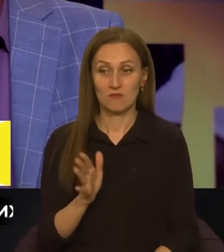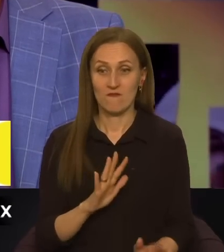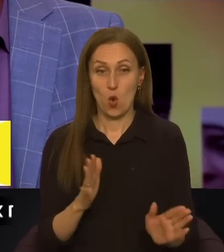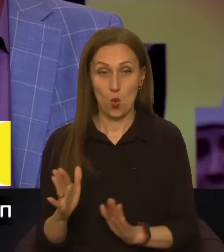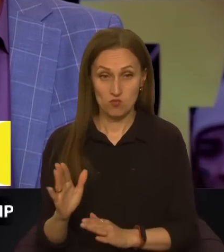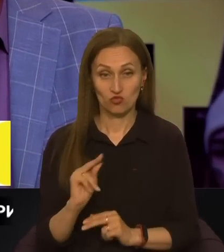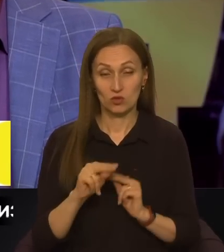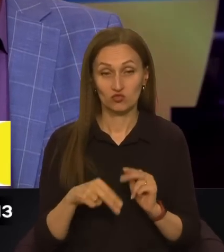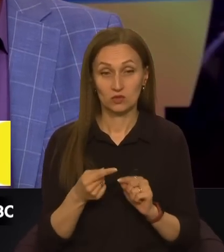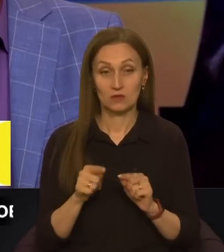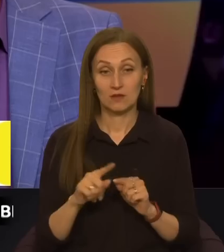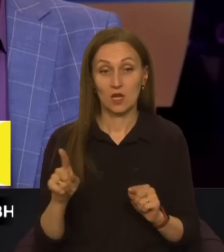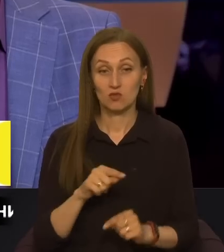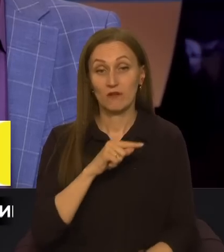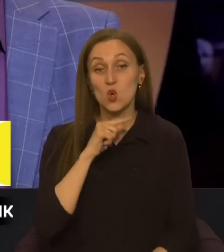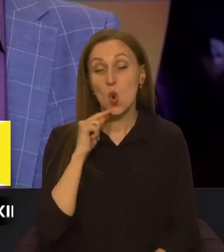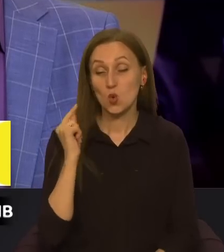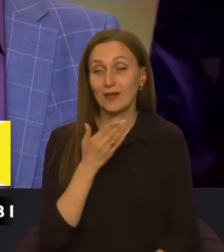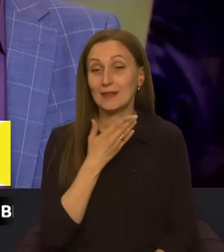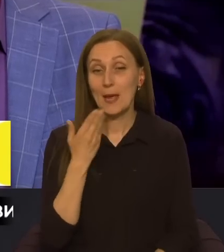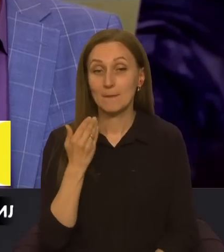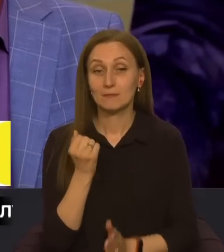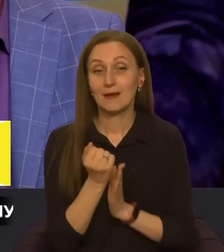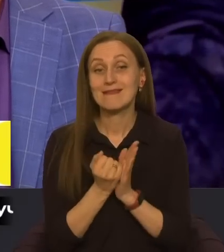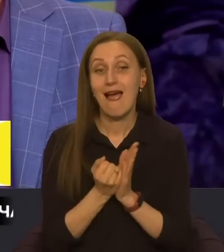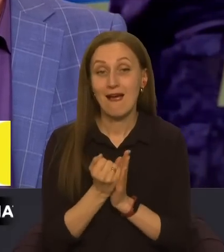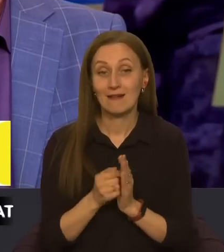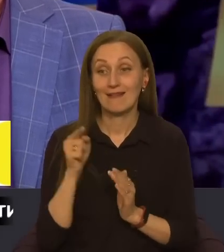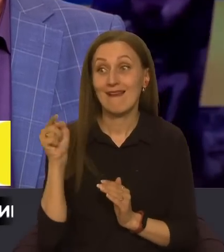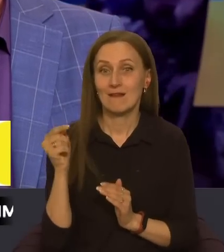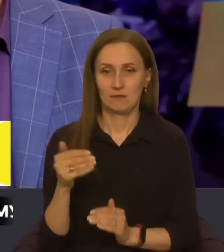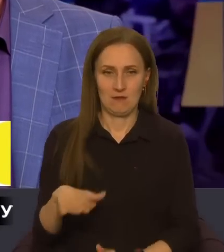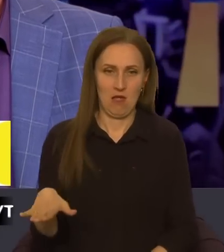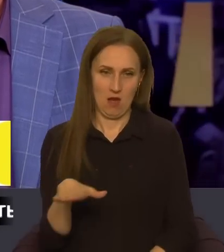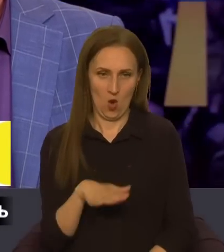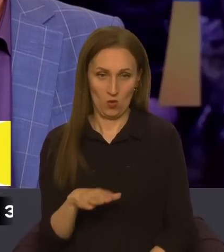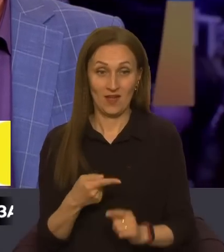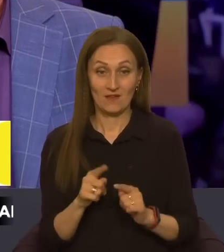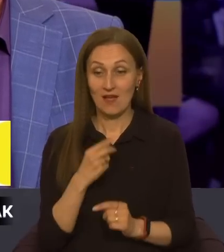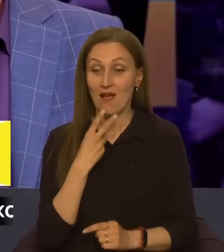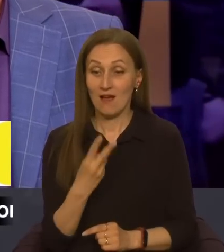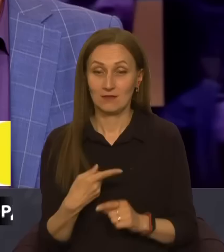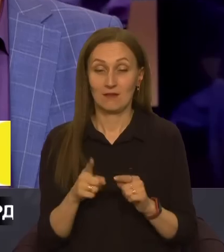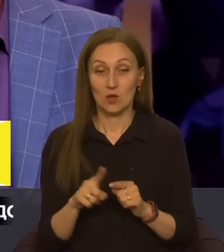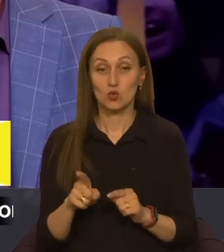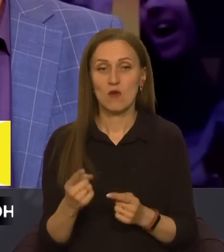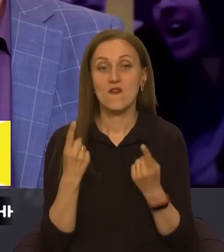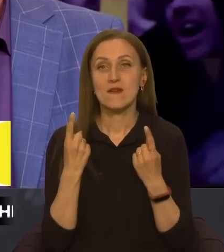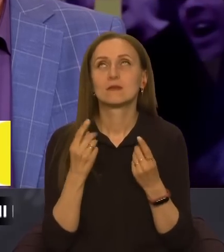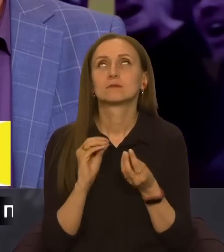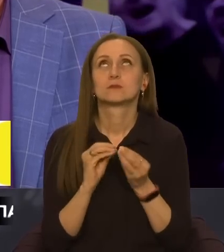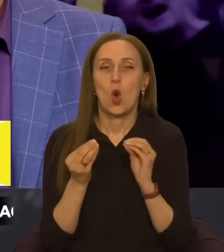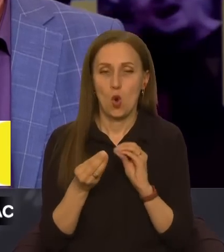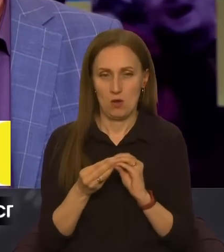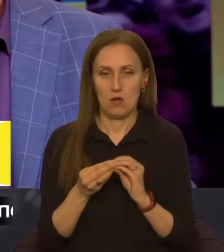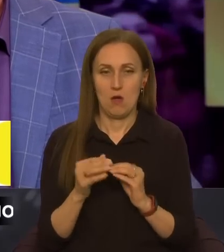відбуватися саме через те, що у росіян нема резерву на їх території. І все це вказує на те, що в них велика проблема